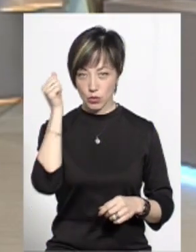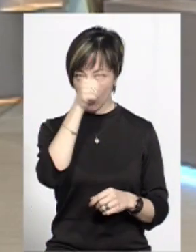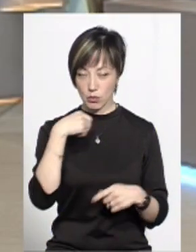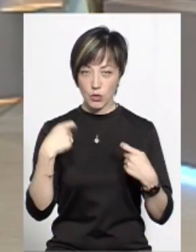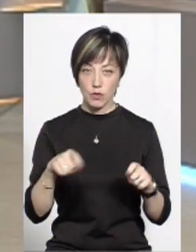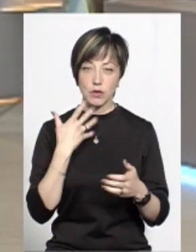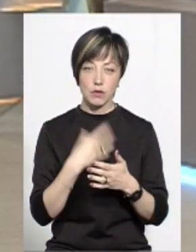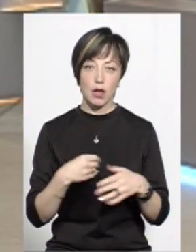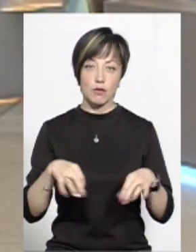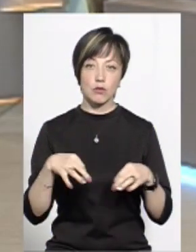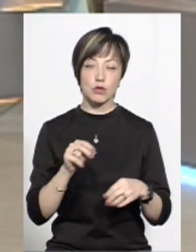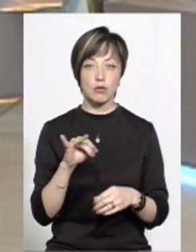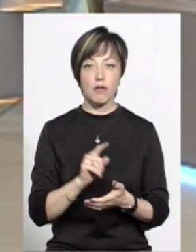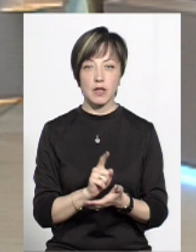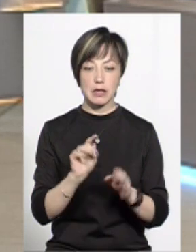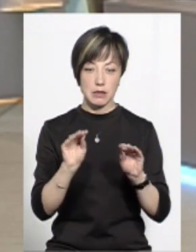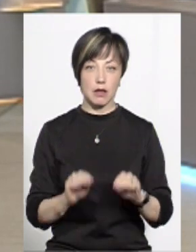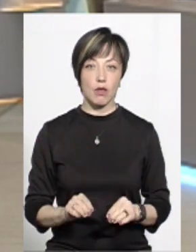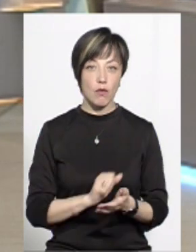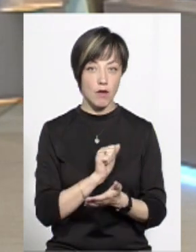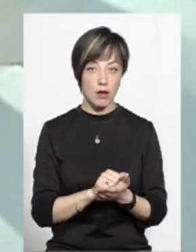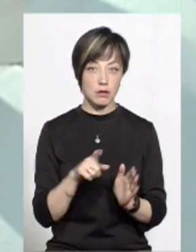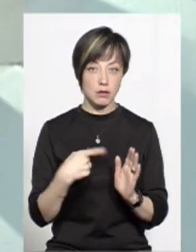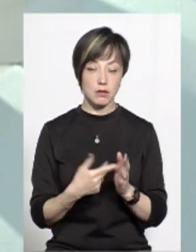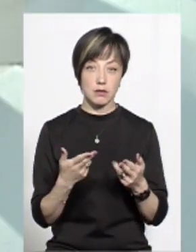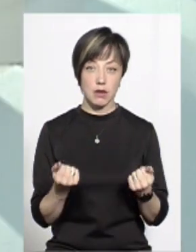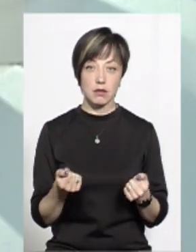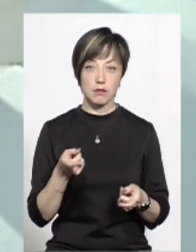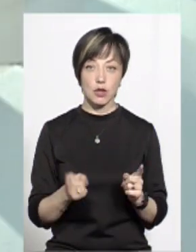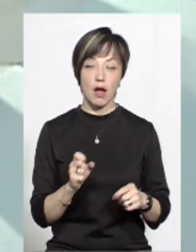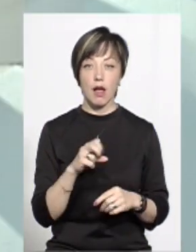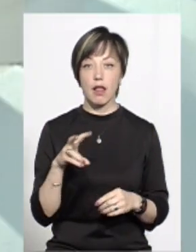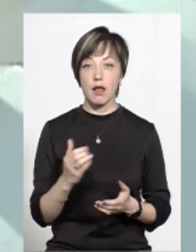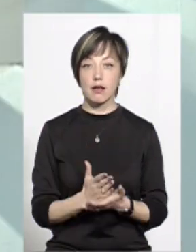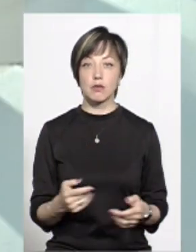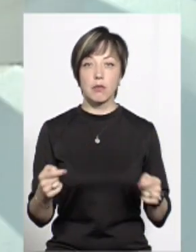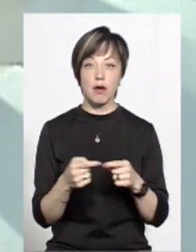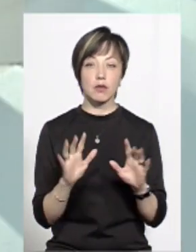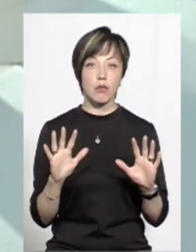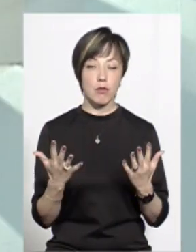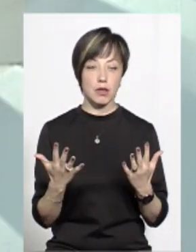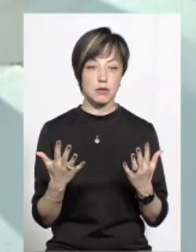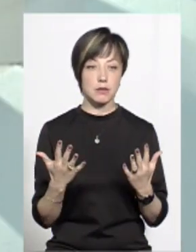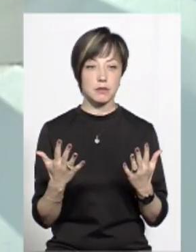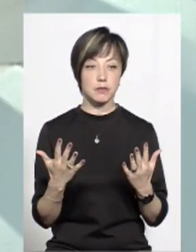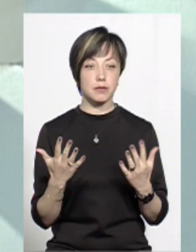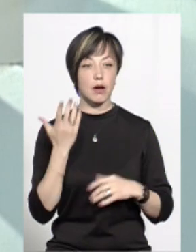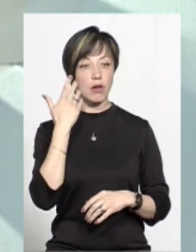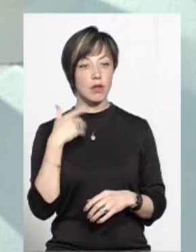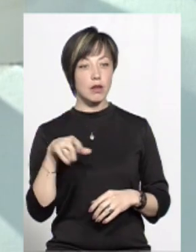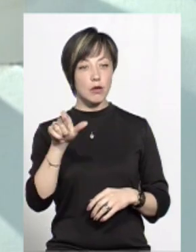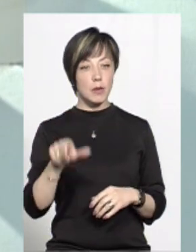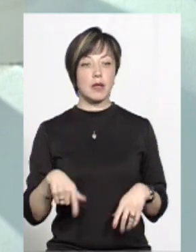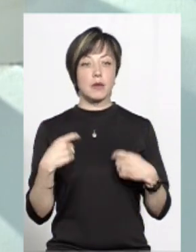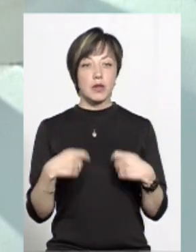року продала свій автомобіль, чи повинна вона це задекларувати? Так, звичайно, але існує певний момент. Коли